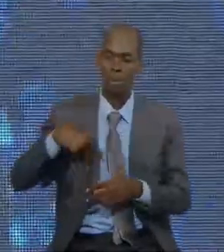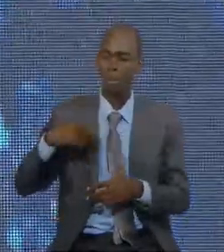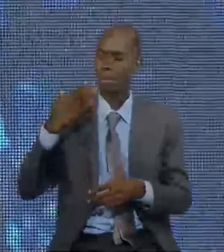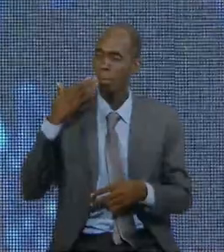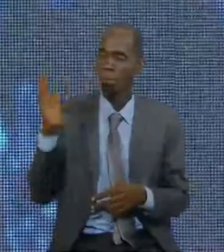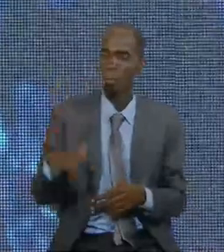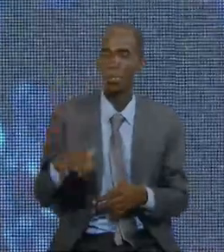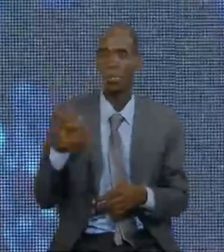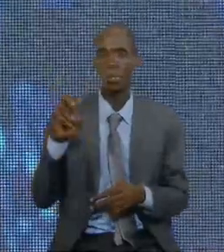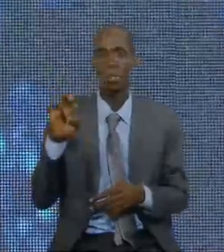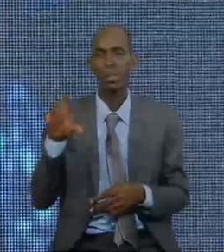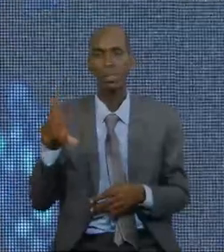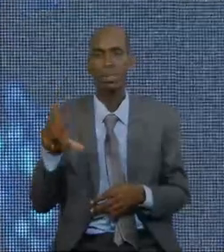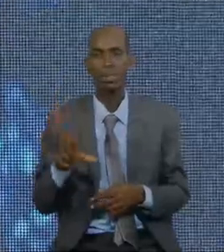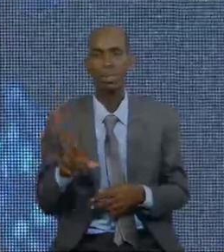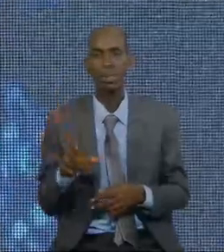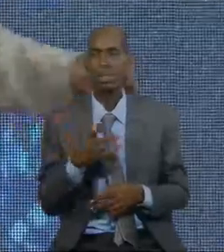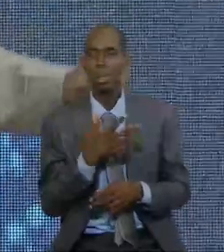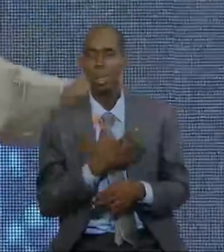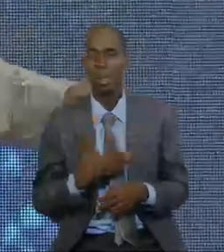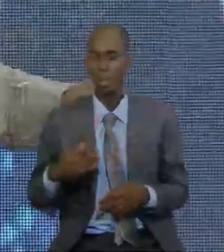personnalité mauvaise